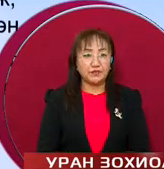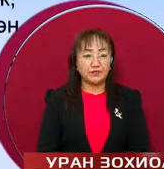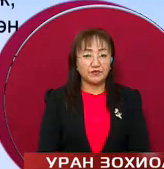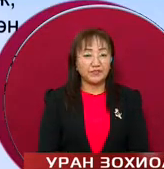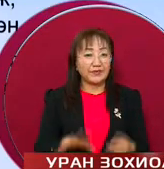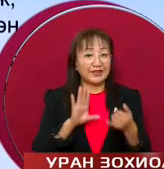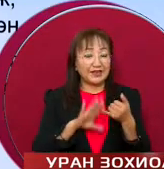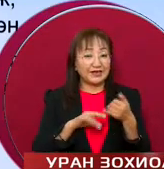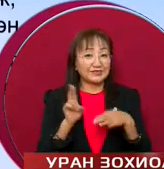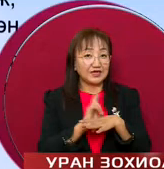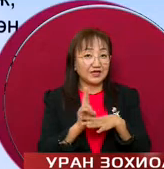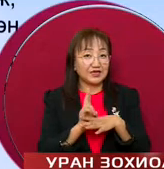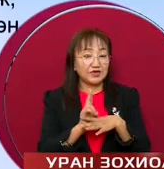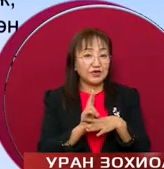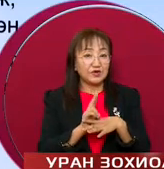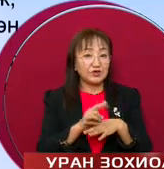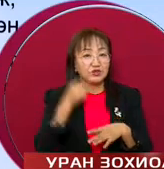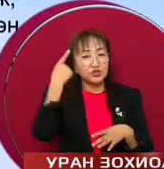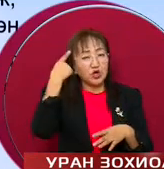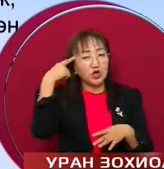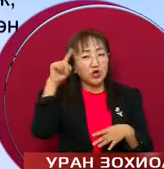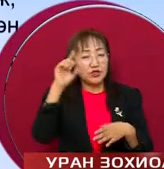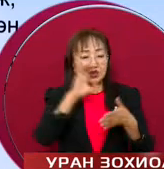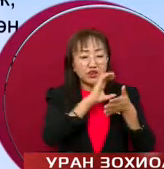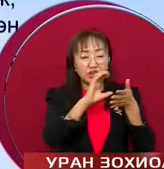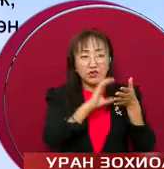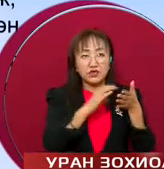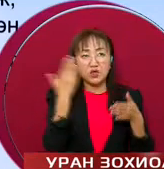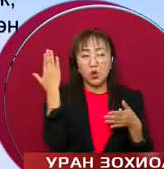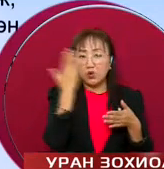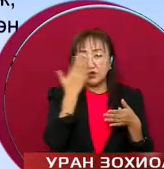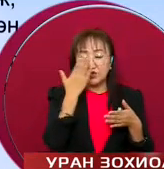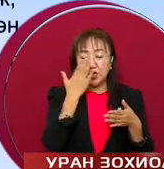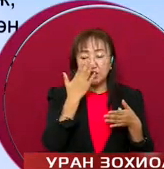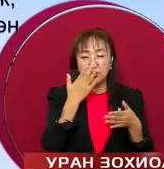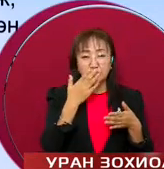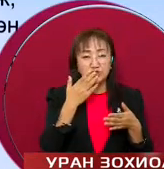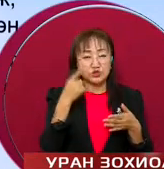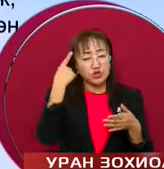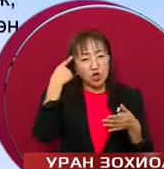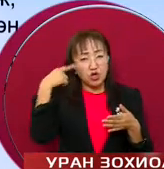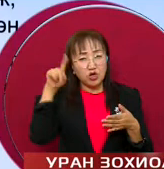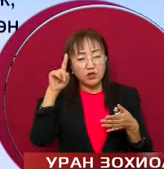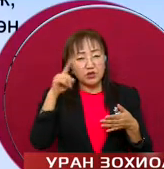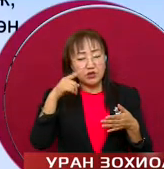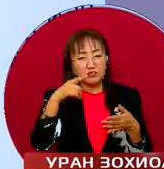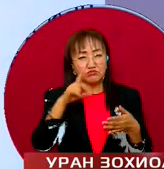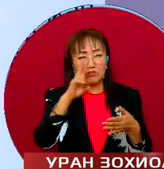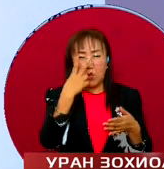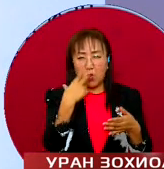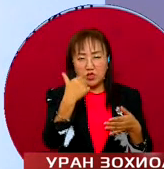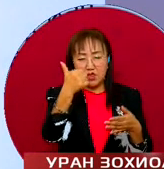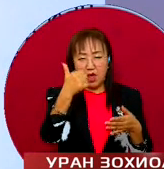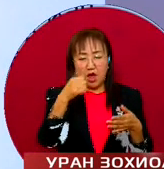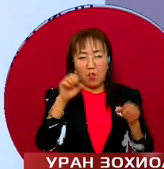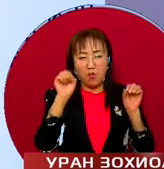За дараагийн даалгавар. Зохиолын хэсгээс уншаад зохиолыг уран сайхан болгож байгаа үг хэллэг уран